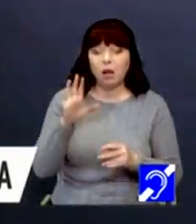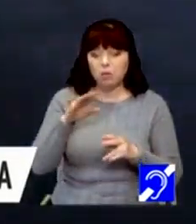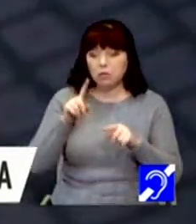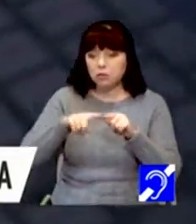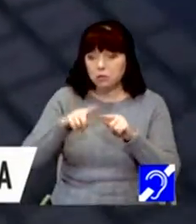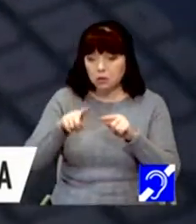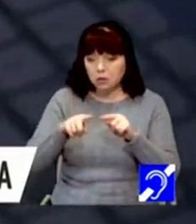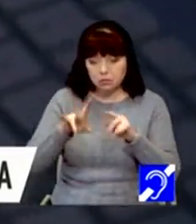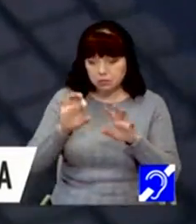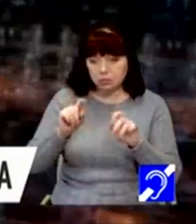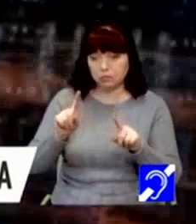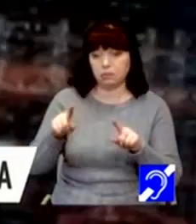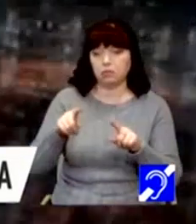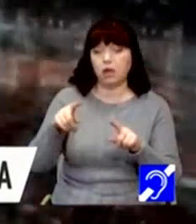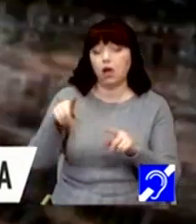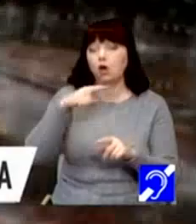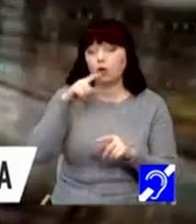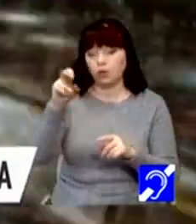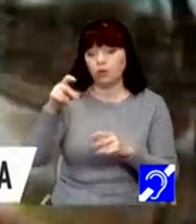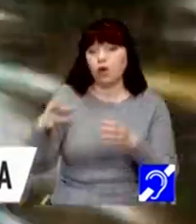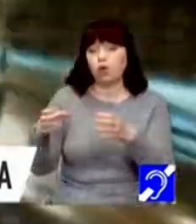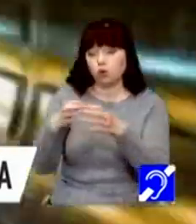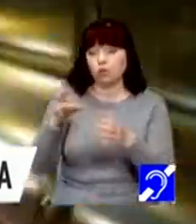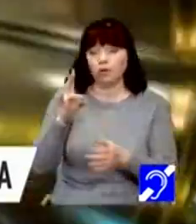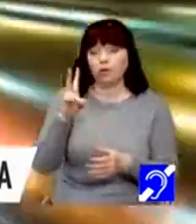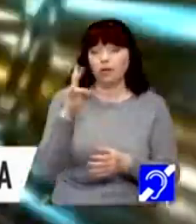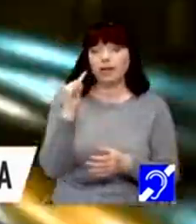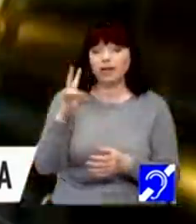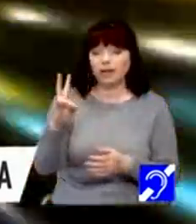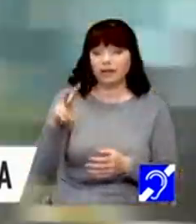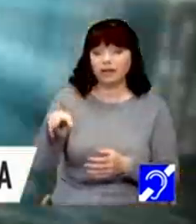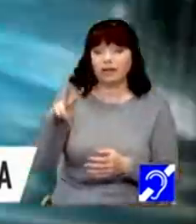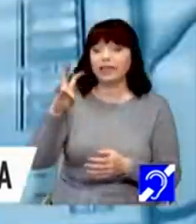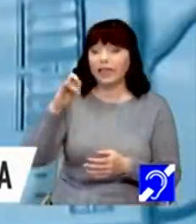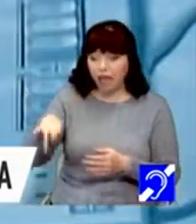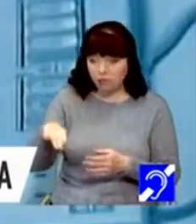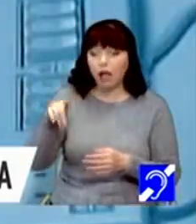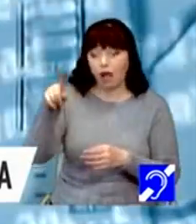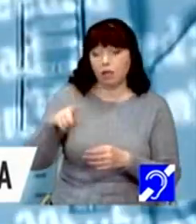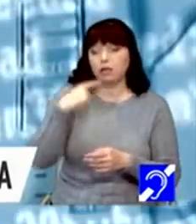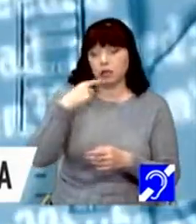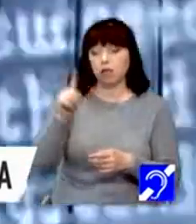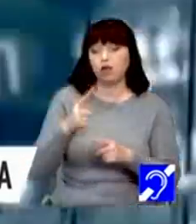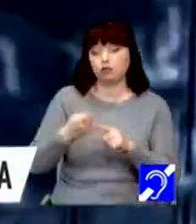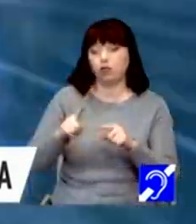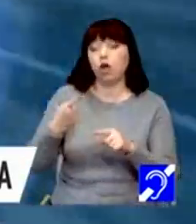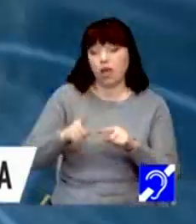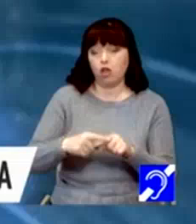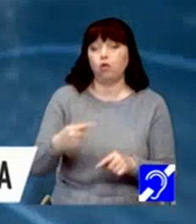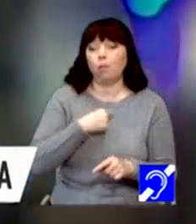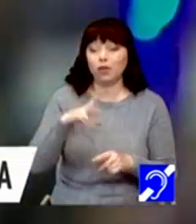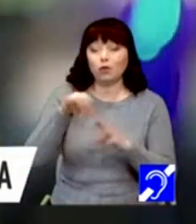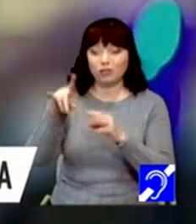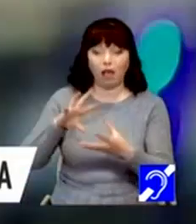Atacul a fost revendicat Atacul cibernetic a fost revendicat de Gruparea kill net de sorginte esti Căpraru